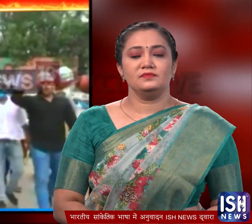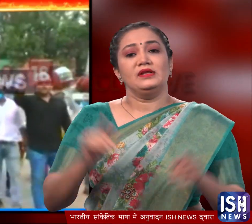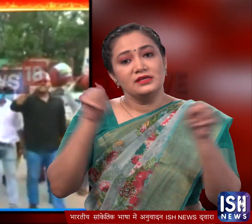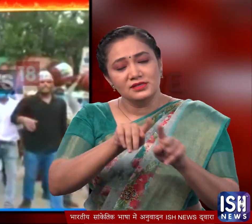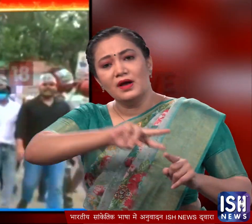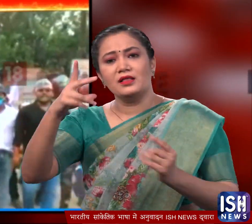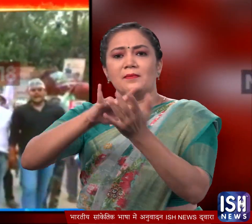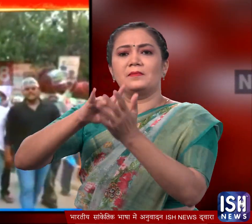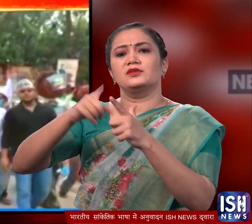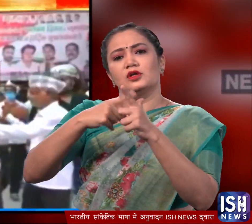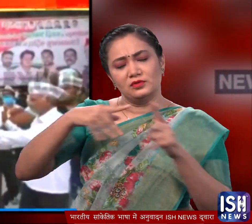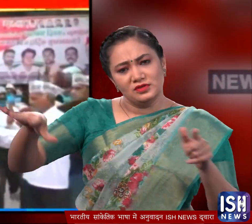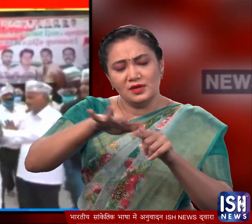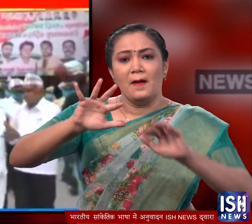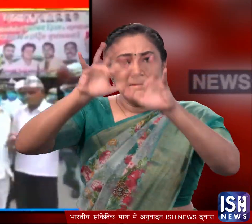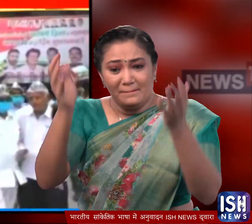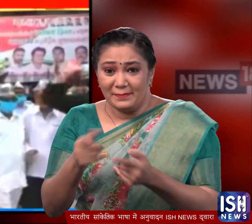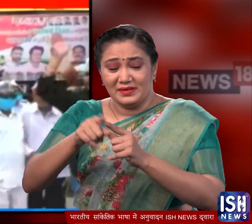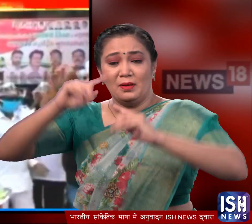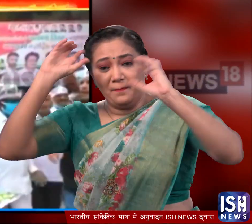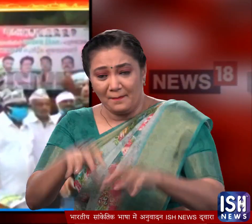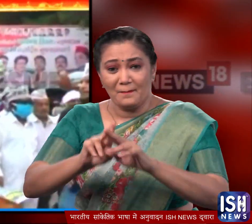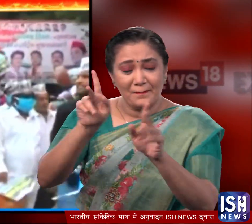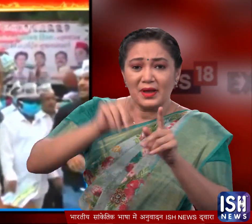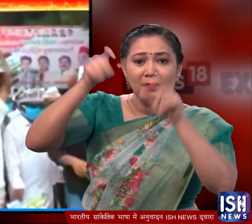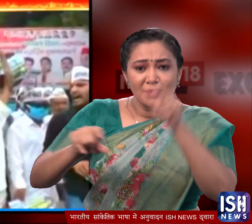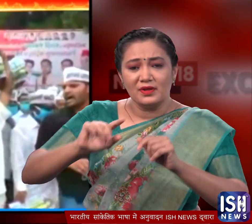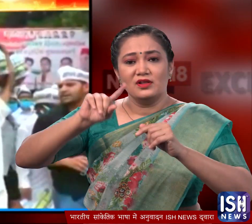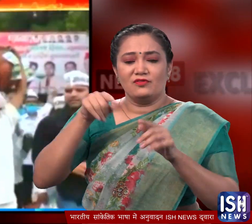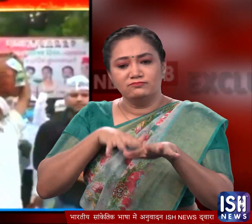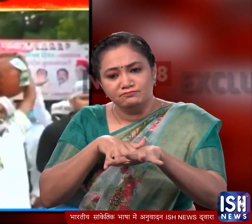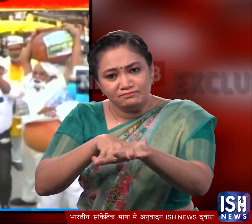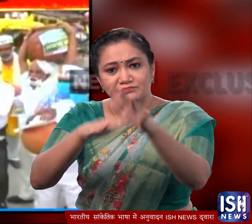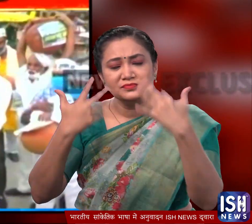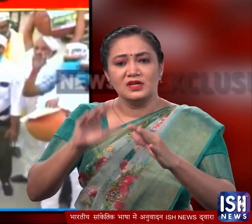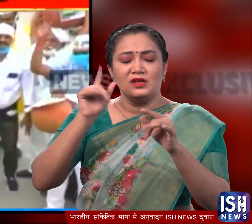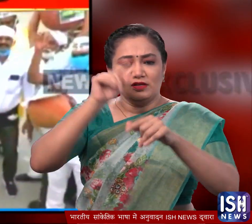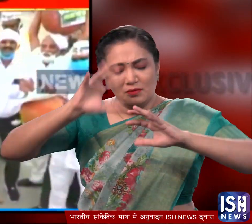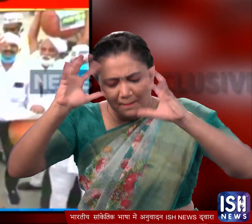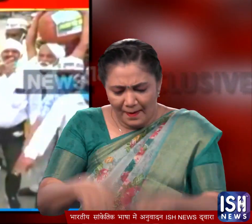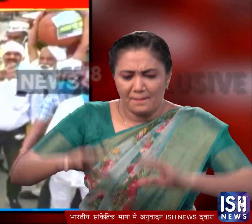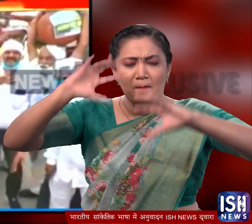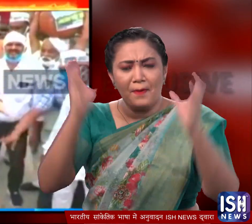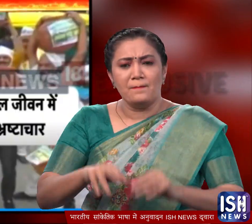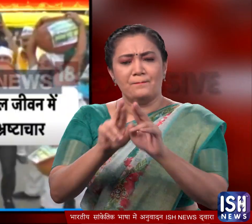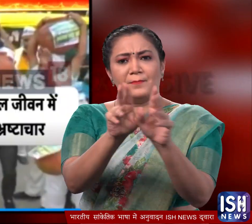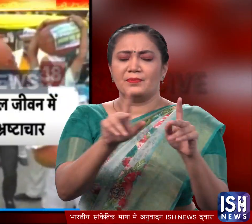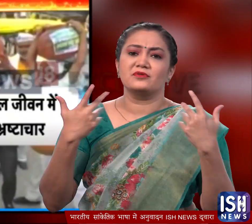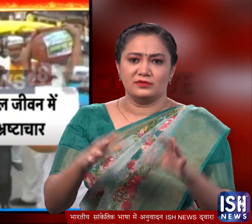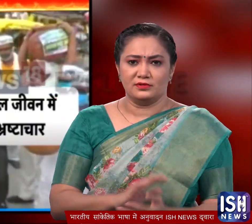कुछ ऐसी ही तस्वीरें जालौन से भी आईं, जहां मटका फोड़ प्रदर्शन करने निकले लोगों ने पहले मार्च निकाला और फिर एक एक कर उन्हें फोड़